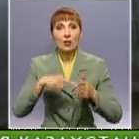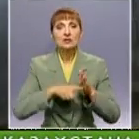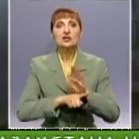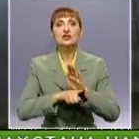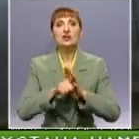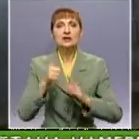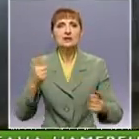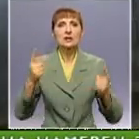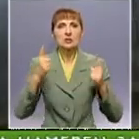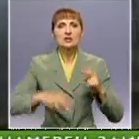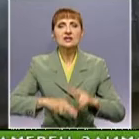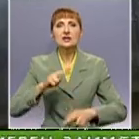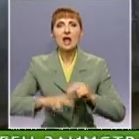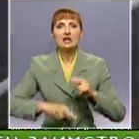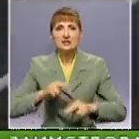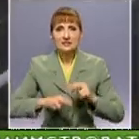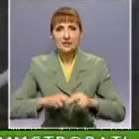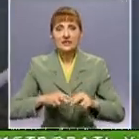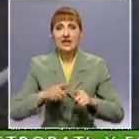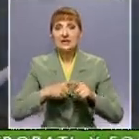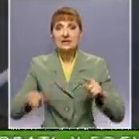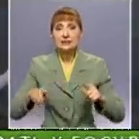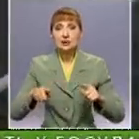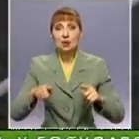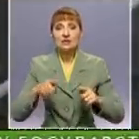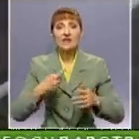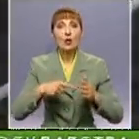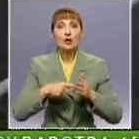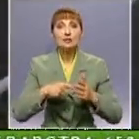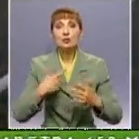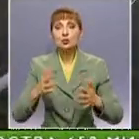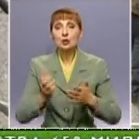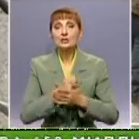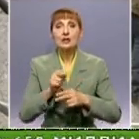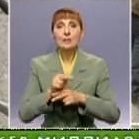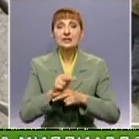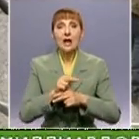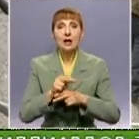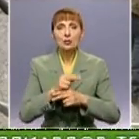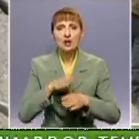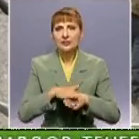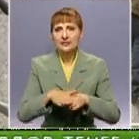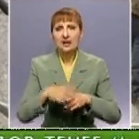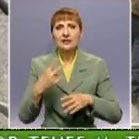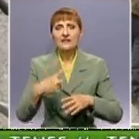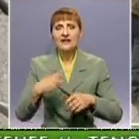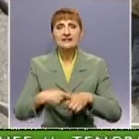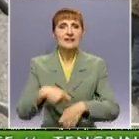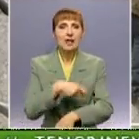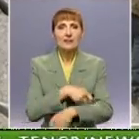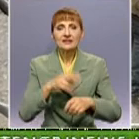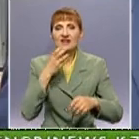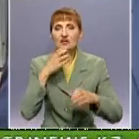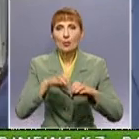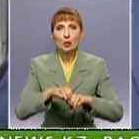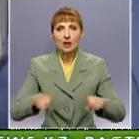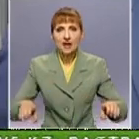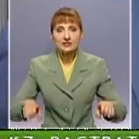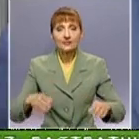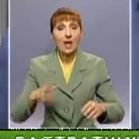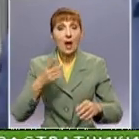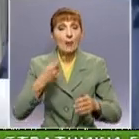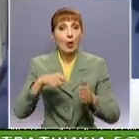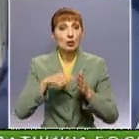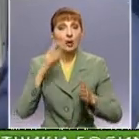разворачивается грандиозное строительство. За сезон в мегаполисе удается капитально отремонтировать порядка 20 километров теплотрассы. По городу